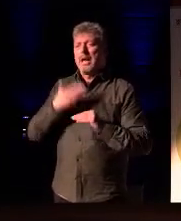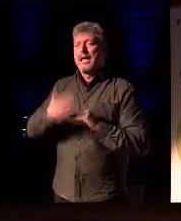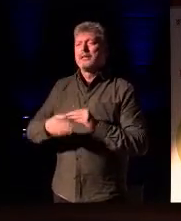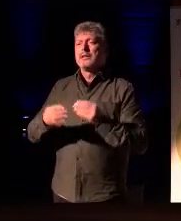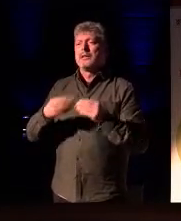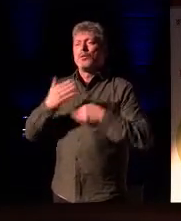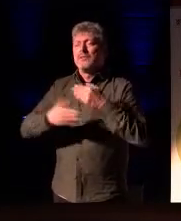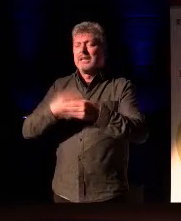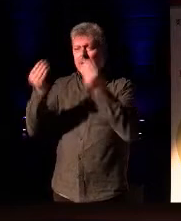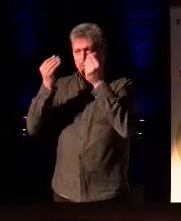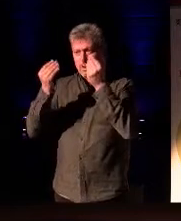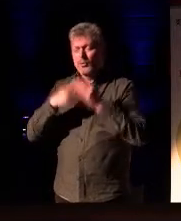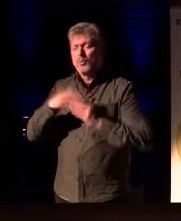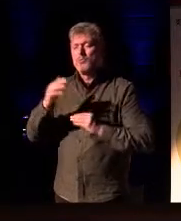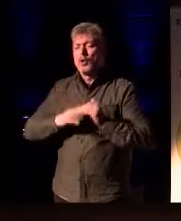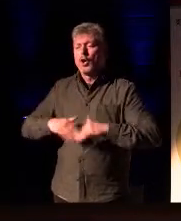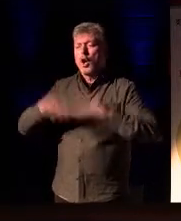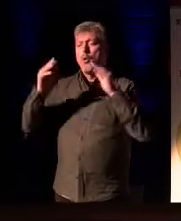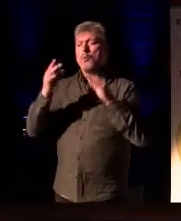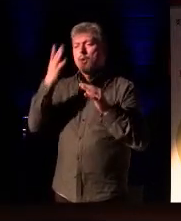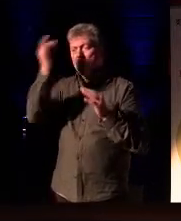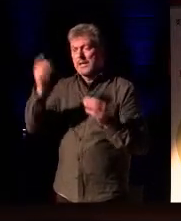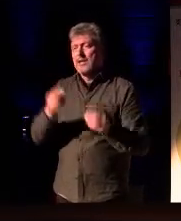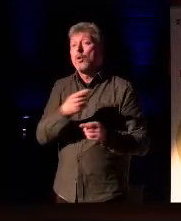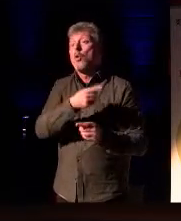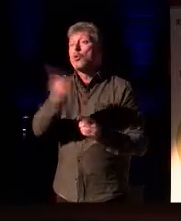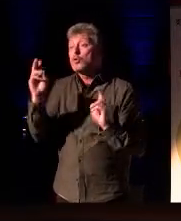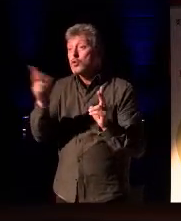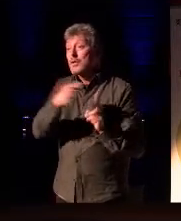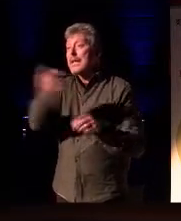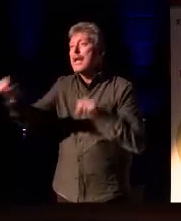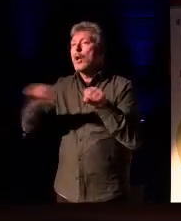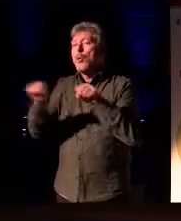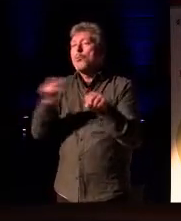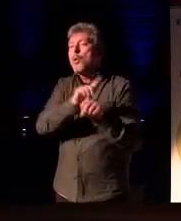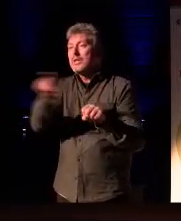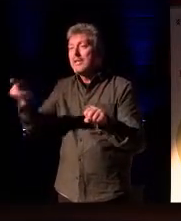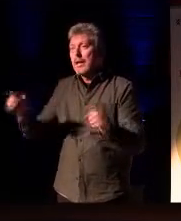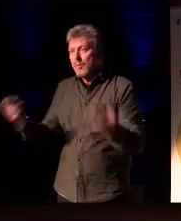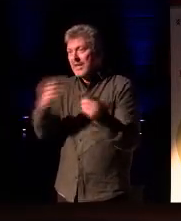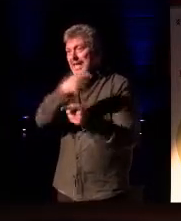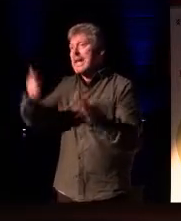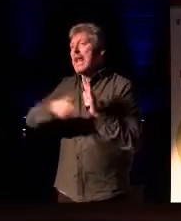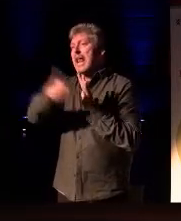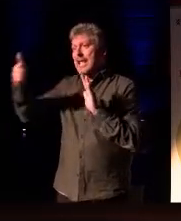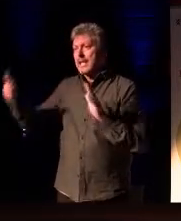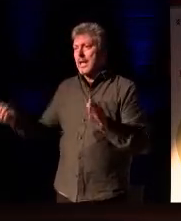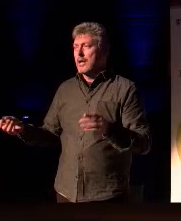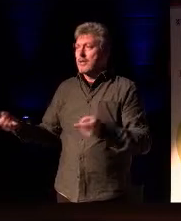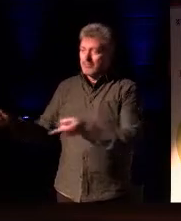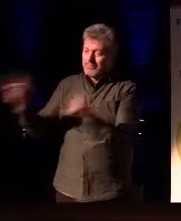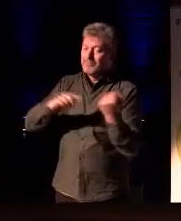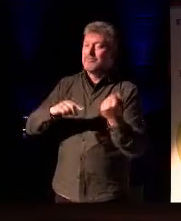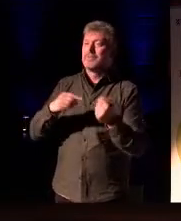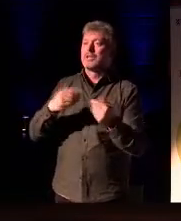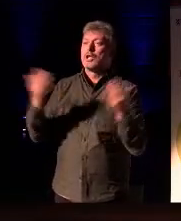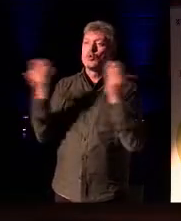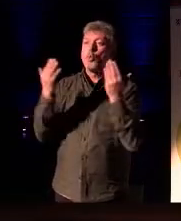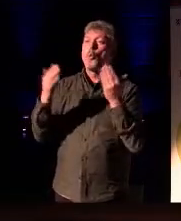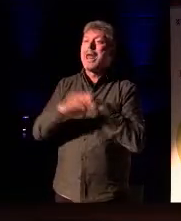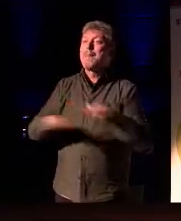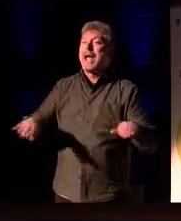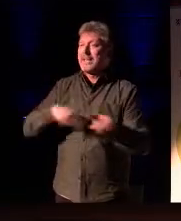omsorgssektoren. Og så jeg vil oppfordre dere som leder I kommunen å ta plass på skolebenken igjen. Ikke bare fordi dere ikke